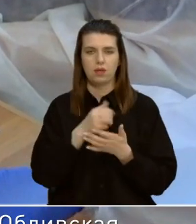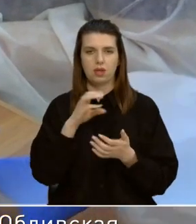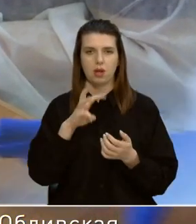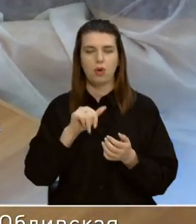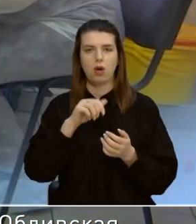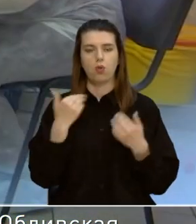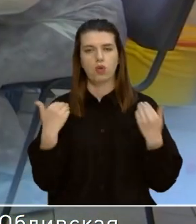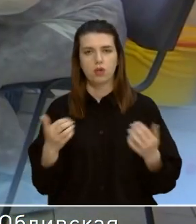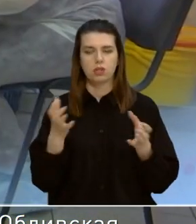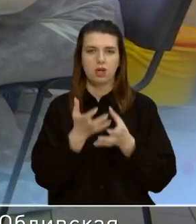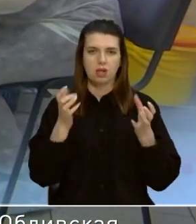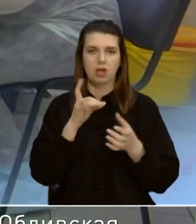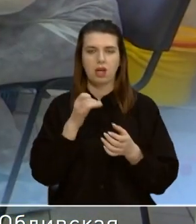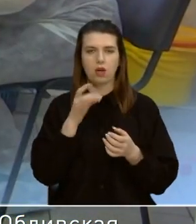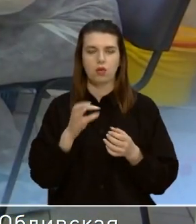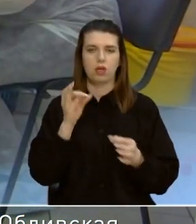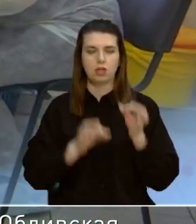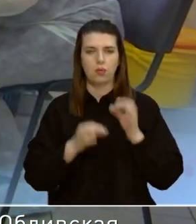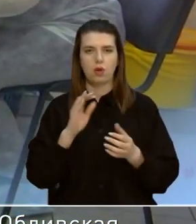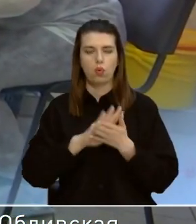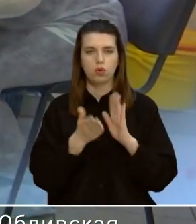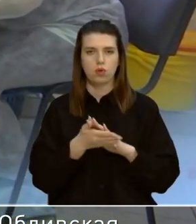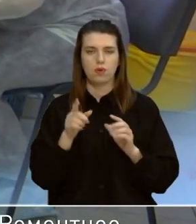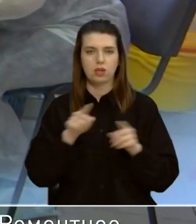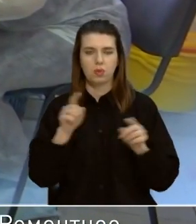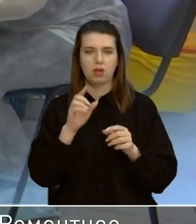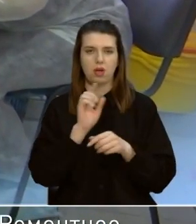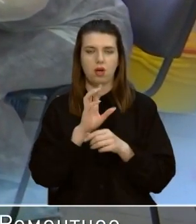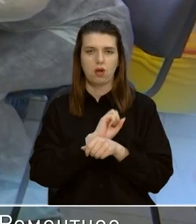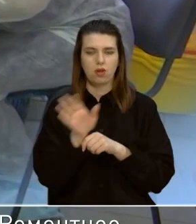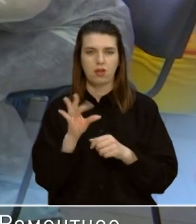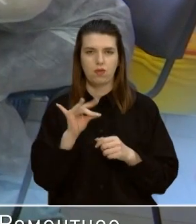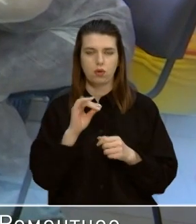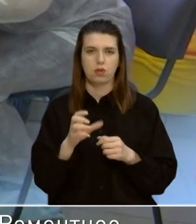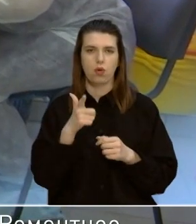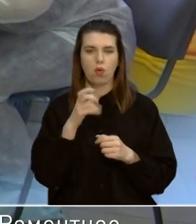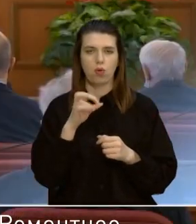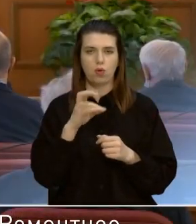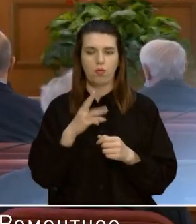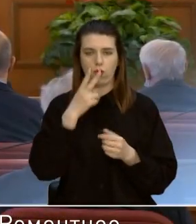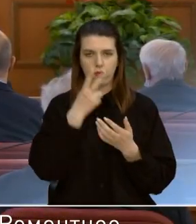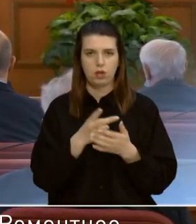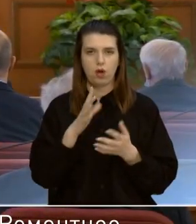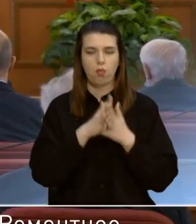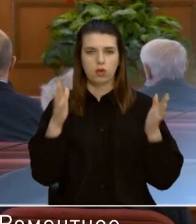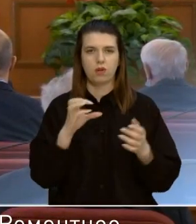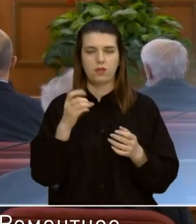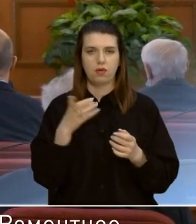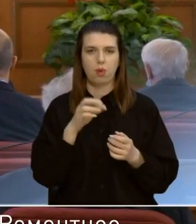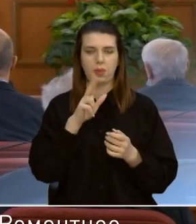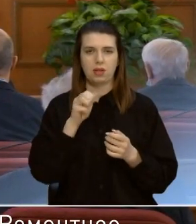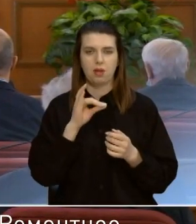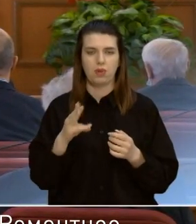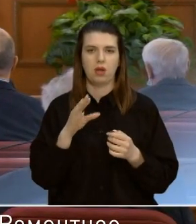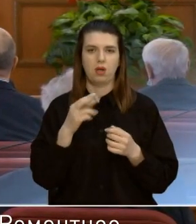вопрос, удалось ли сохранить в регионе стабильность в условиях распространения коронавирусной инфекции. Василий Голубев отметил, больше всего в разгар